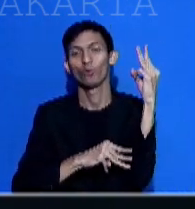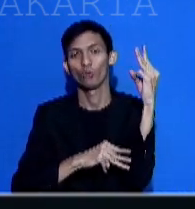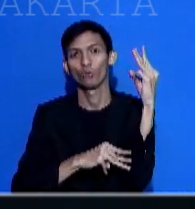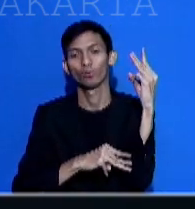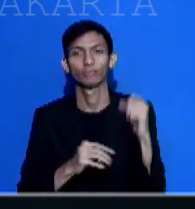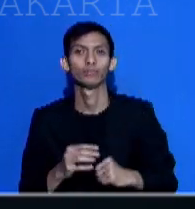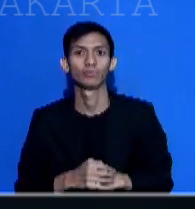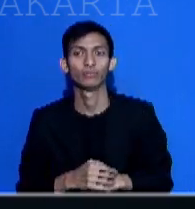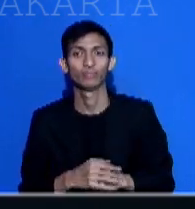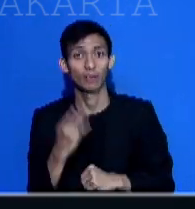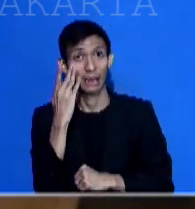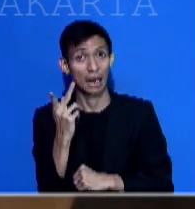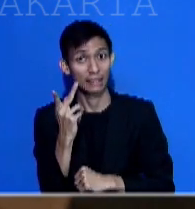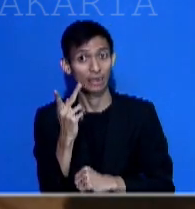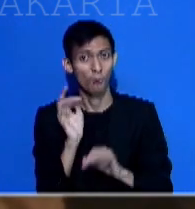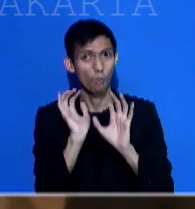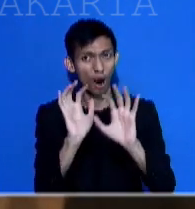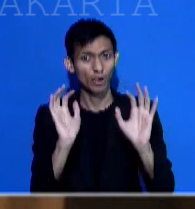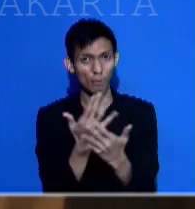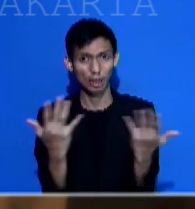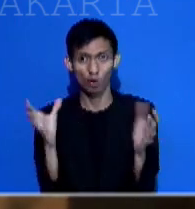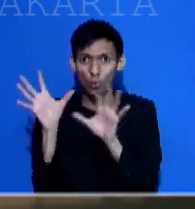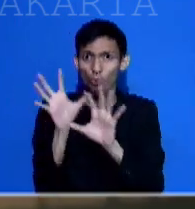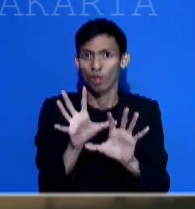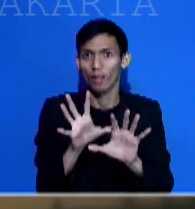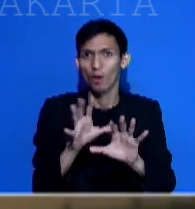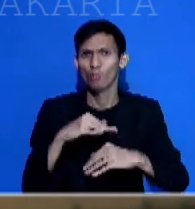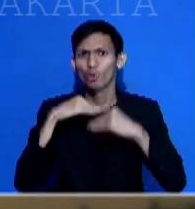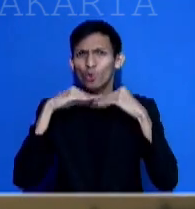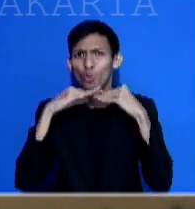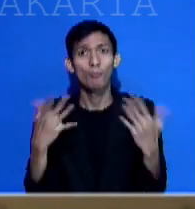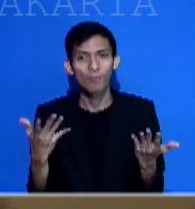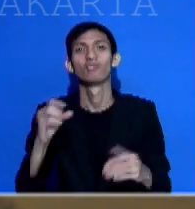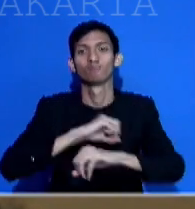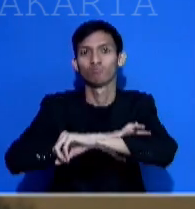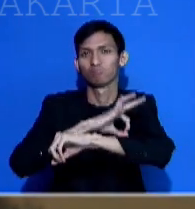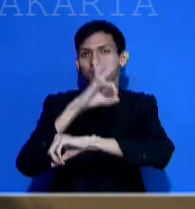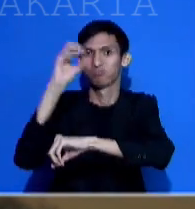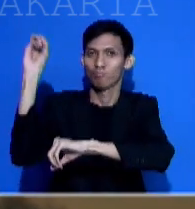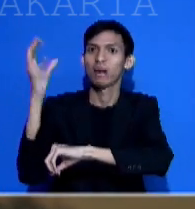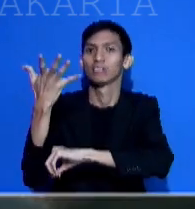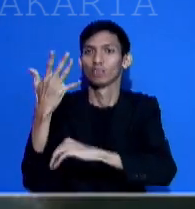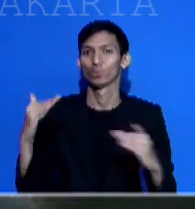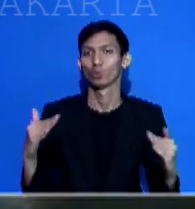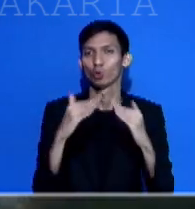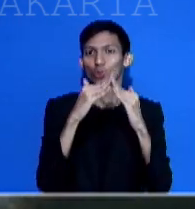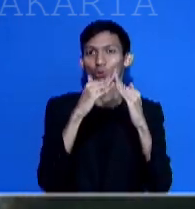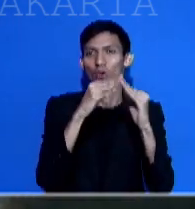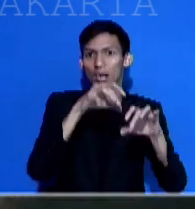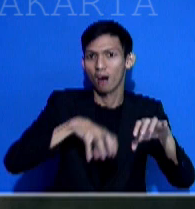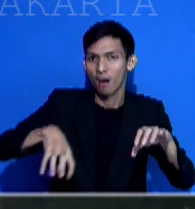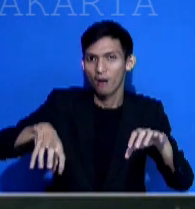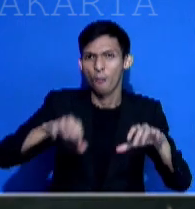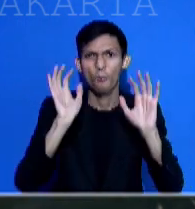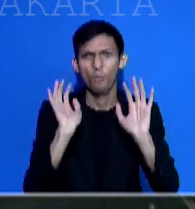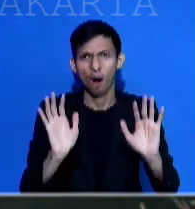yang kamu lihat, sudah banyak wisatawan yang menunggu indahnya Golden Sunrise beserta beberapa gunung yang dapat kita lihat secara bersamaan